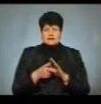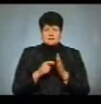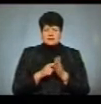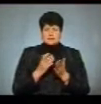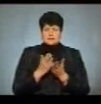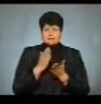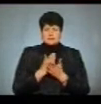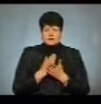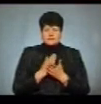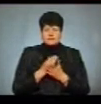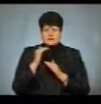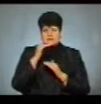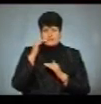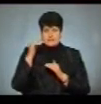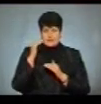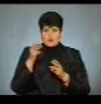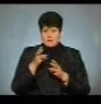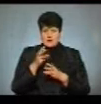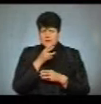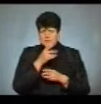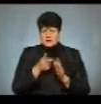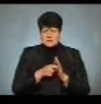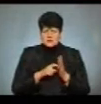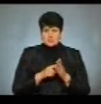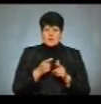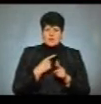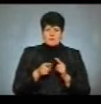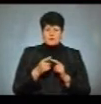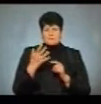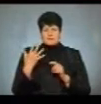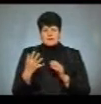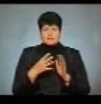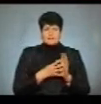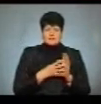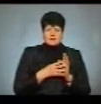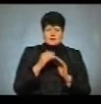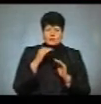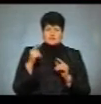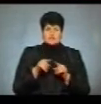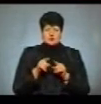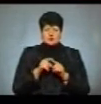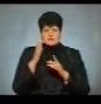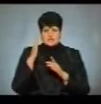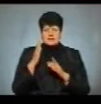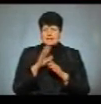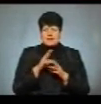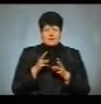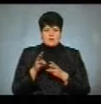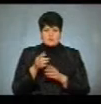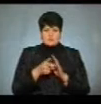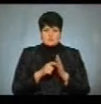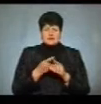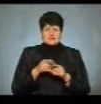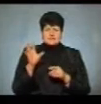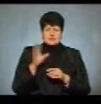над неопалювальними приміщеннями, чи над кімнатами 5-го чи 9-го поверху, де над ними є теж неопалювальне приміщення. Але це все на